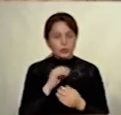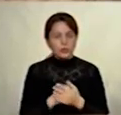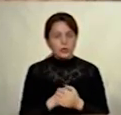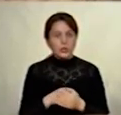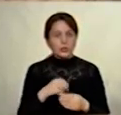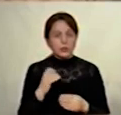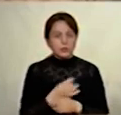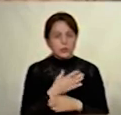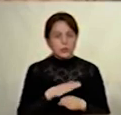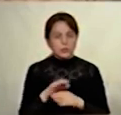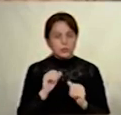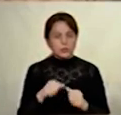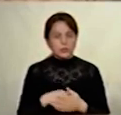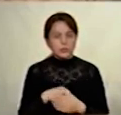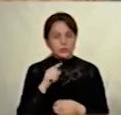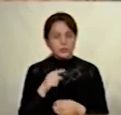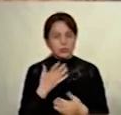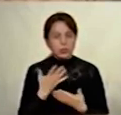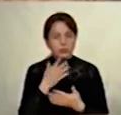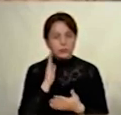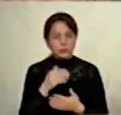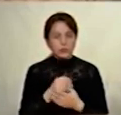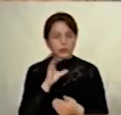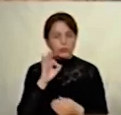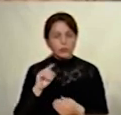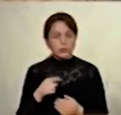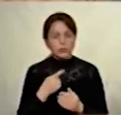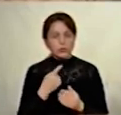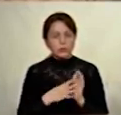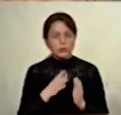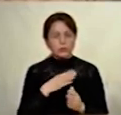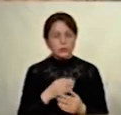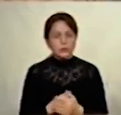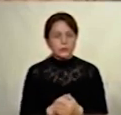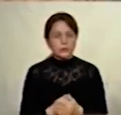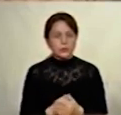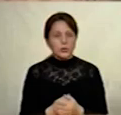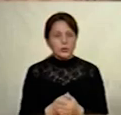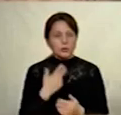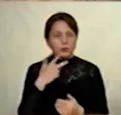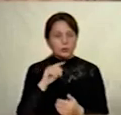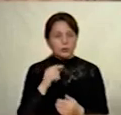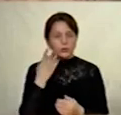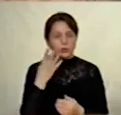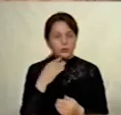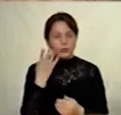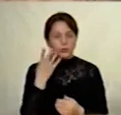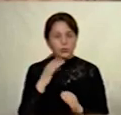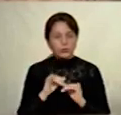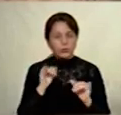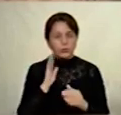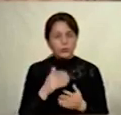nollarni tashlab yuborsak bo'ladi. Bu esa 0,19 ga teng bo'ldi. Endi 3,4 ni 4 ga